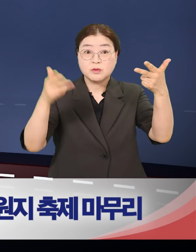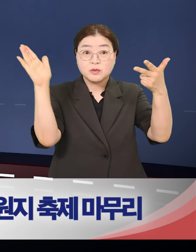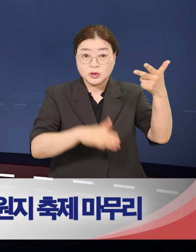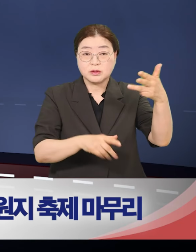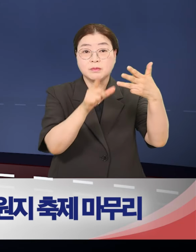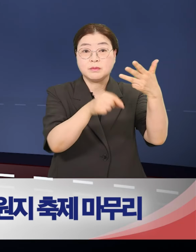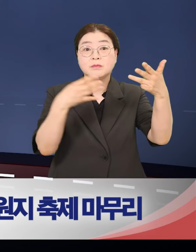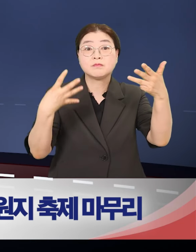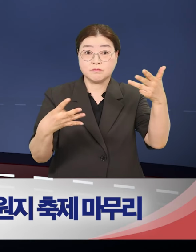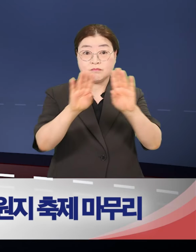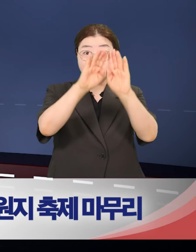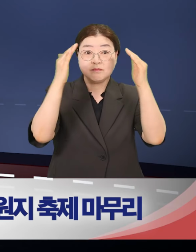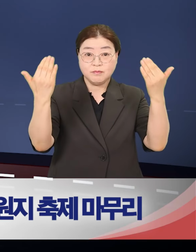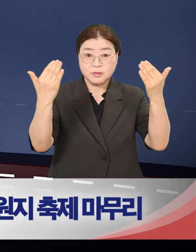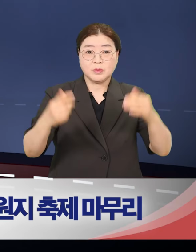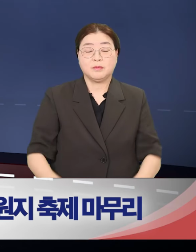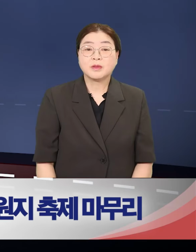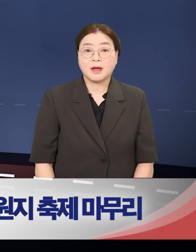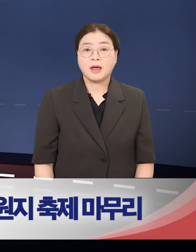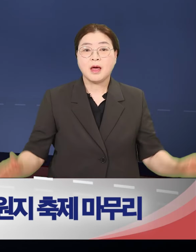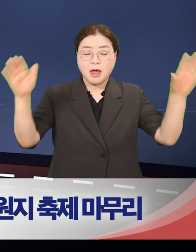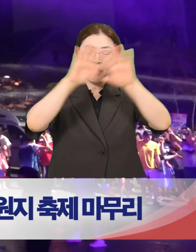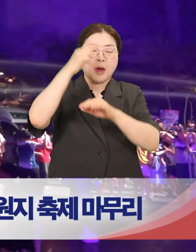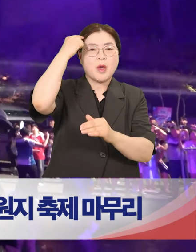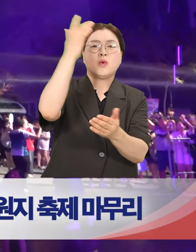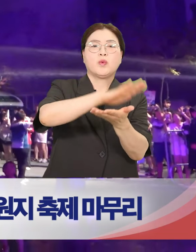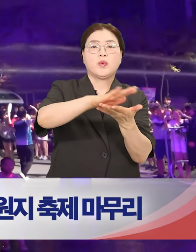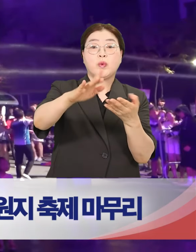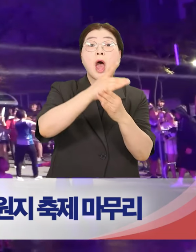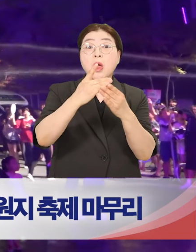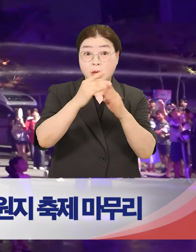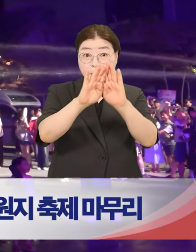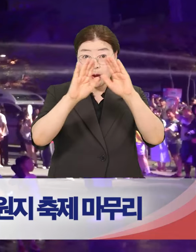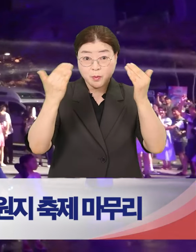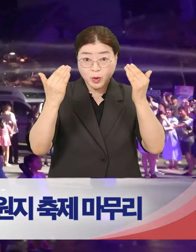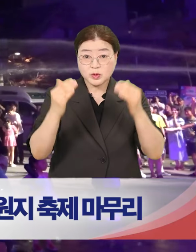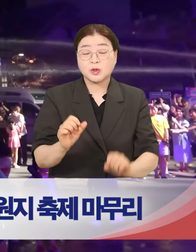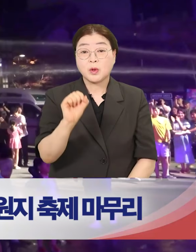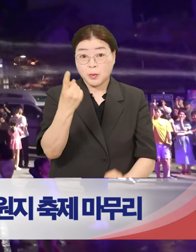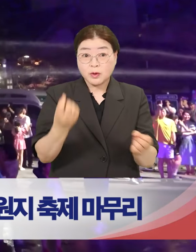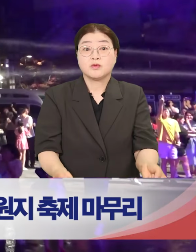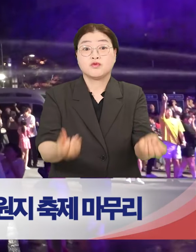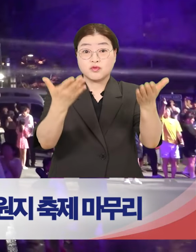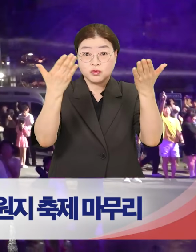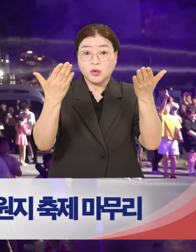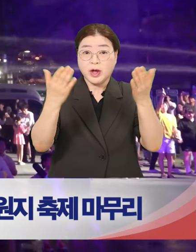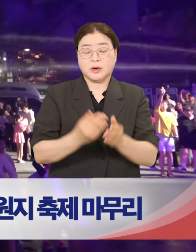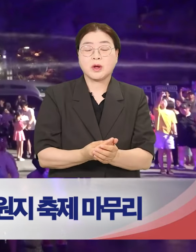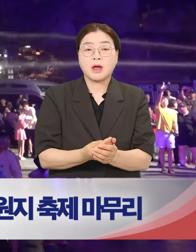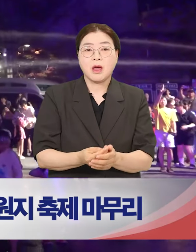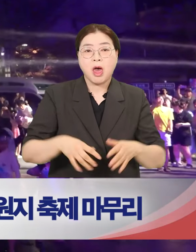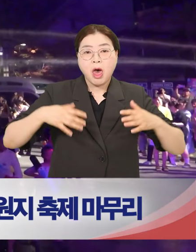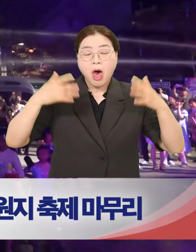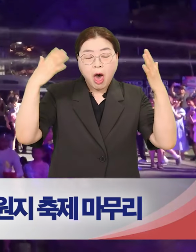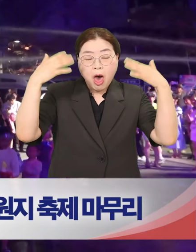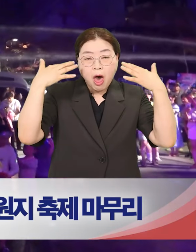27일부터 시작되어 8월 4일까지 펼쳐졌습니다. 한여름 열대야 없는 선선한 도시 태백에서